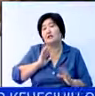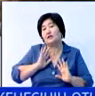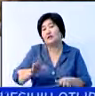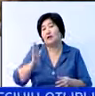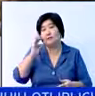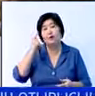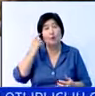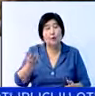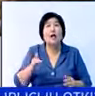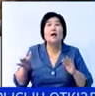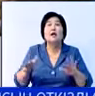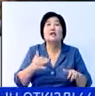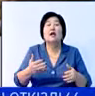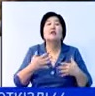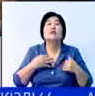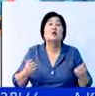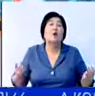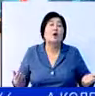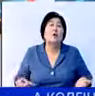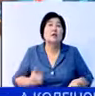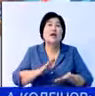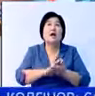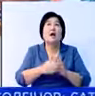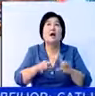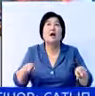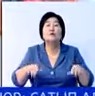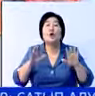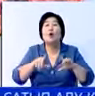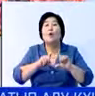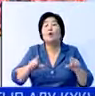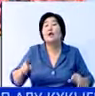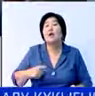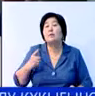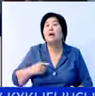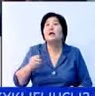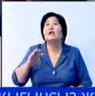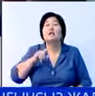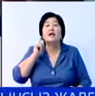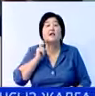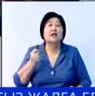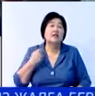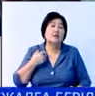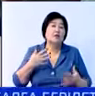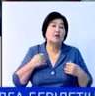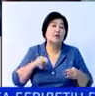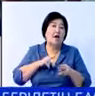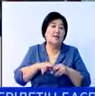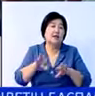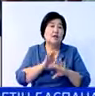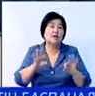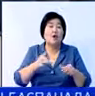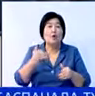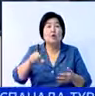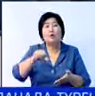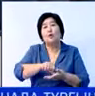ойлаймын. Шара барысында салауатты өмір салтын қалыптастыру орталығының мамандары жастарға ішімдіктің денсаулыққа зиянын түсіндіріп,